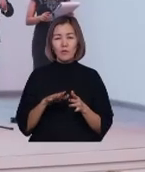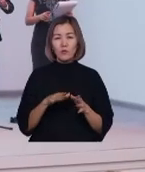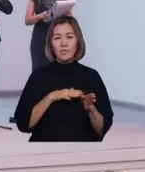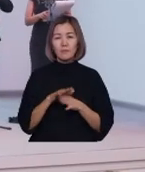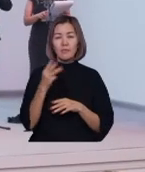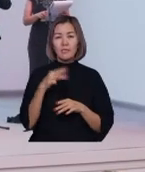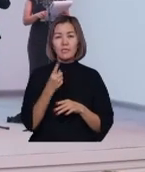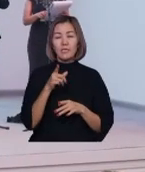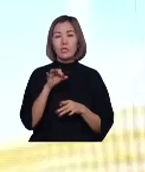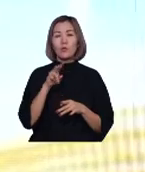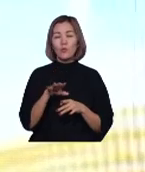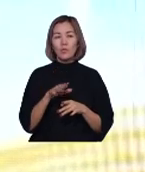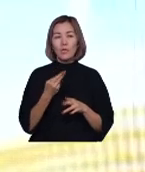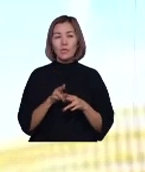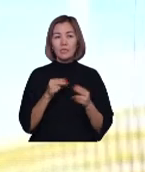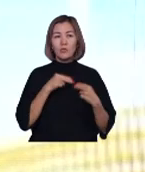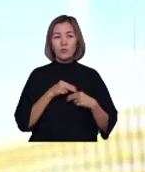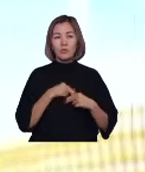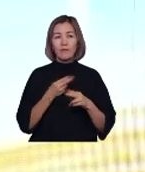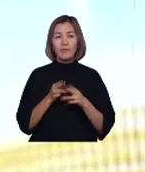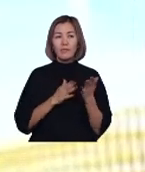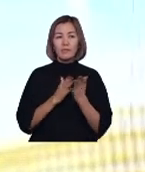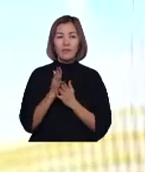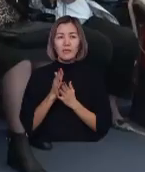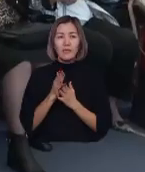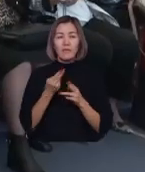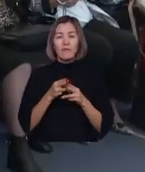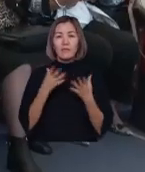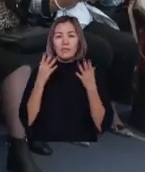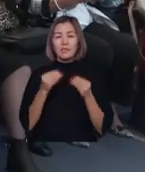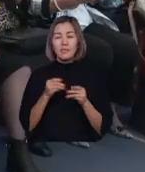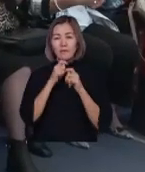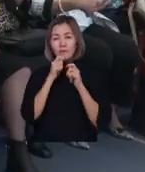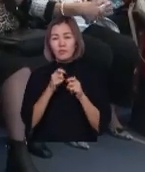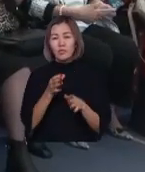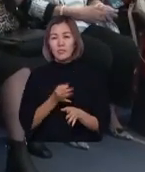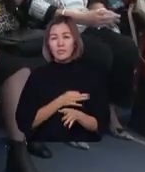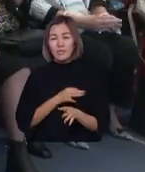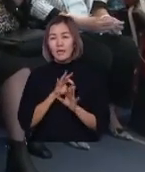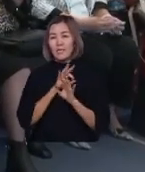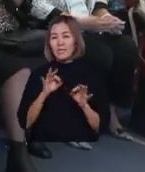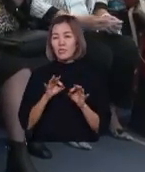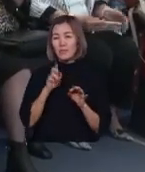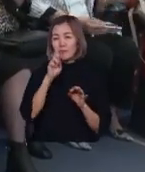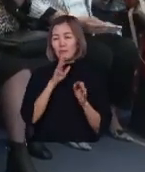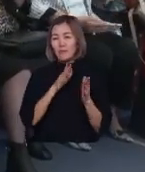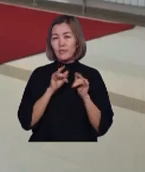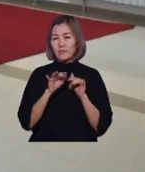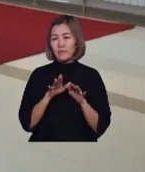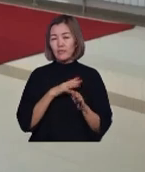исполняется 31 год, как она трудится в данной сфере. В этот день ей вручили нагрудный знак «Отличник библиотечного